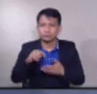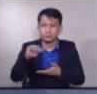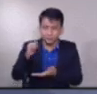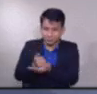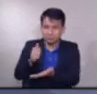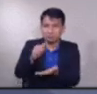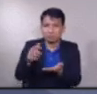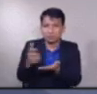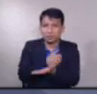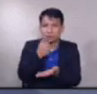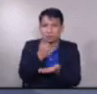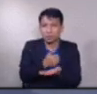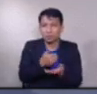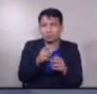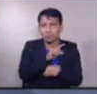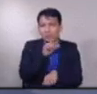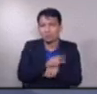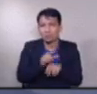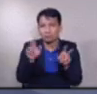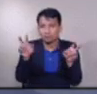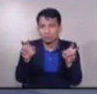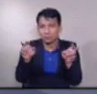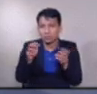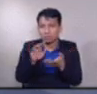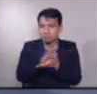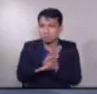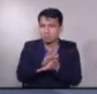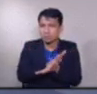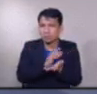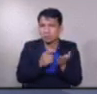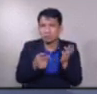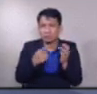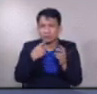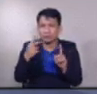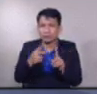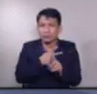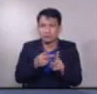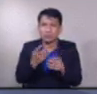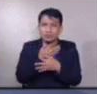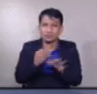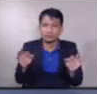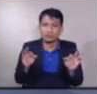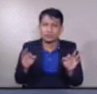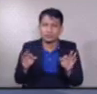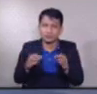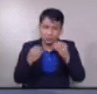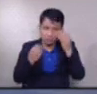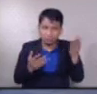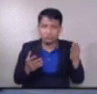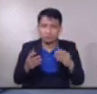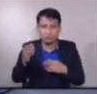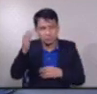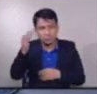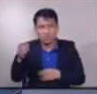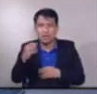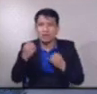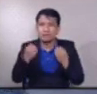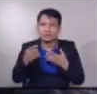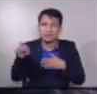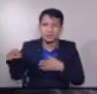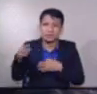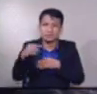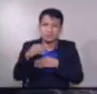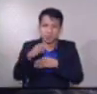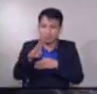titles. Yung mga tinatawag nating the violation of free and prior informed consent. In fact, marami dyan sa